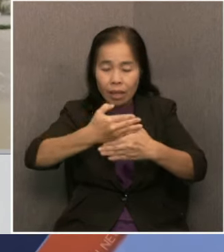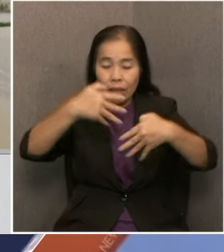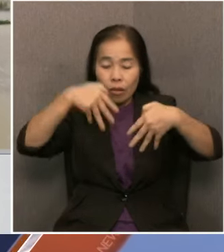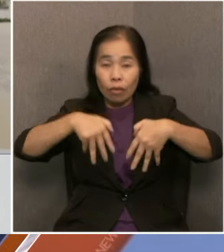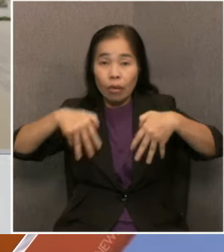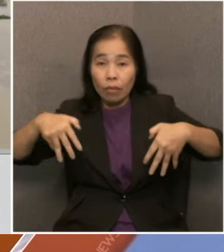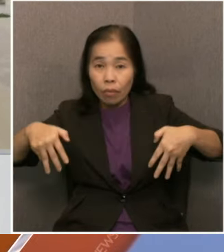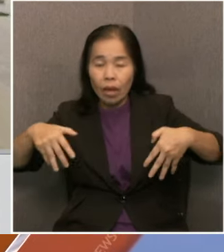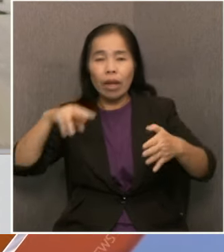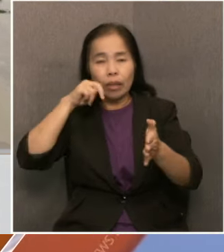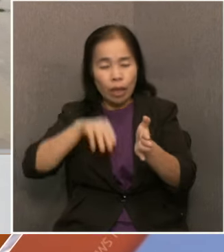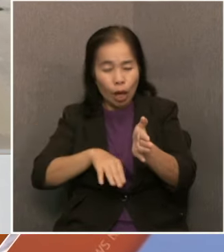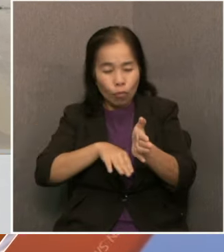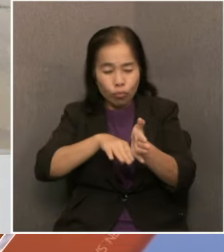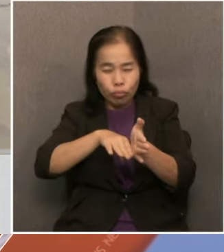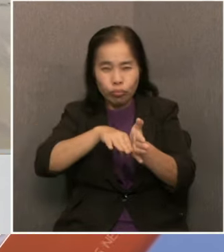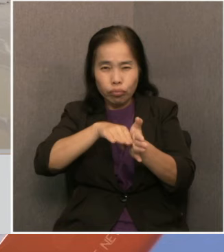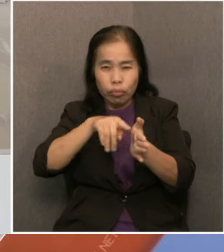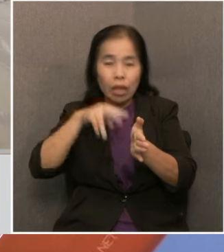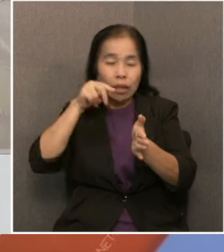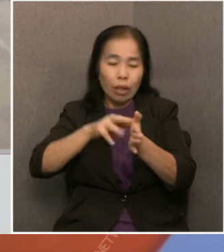จะรับน้ำได้ไหมที่ผมบวโอกาสเกิดUL